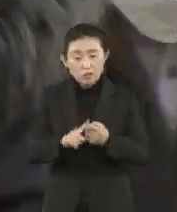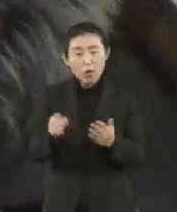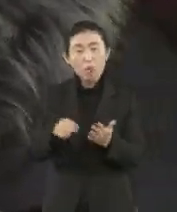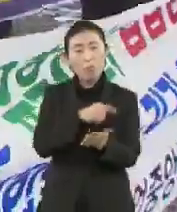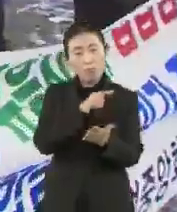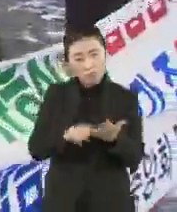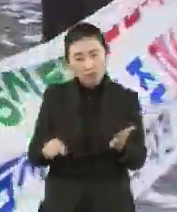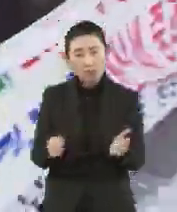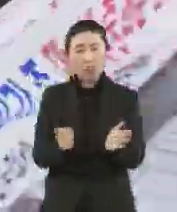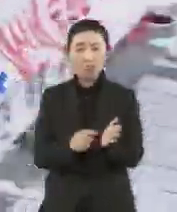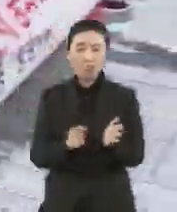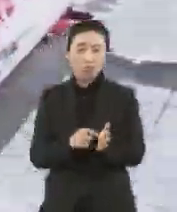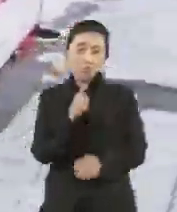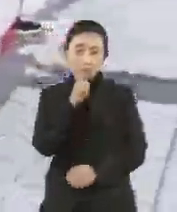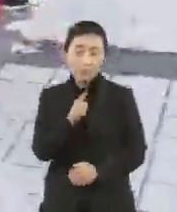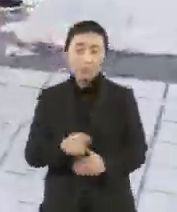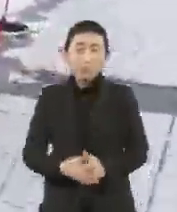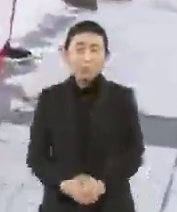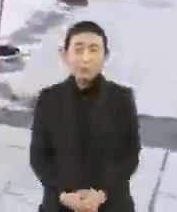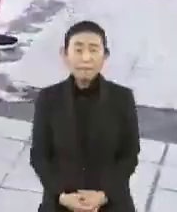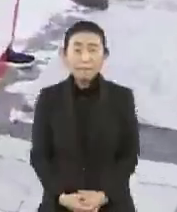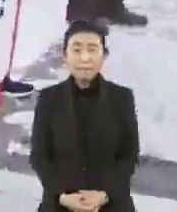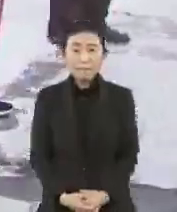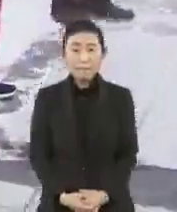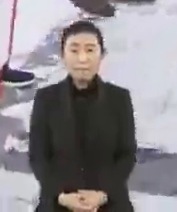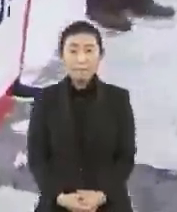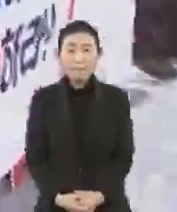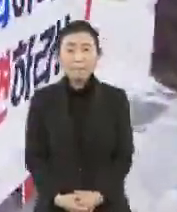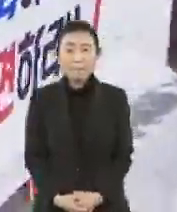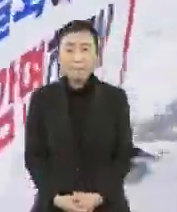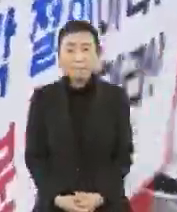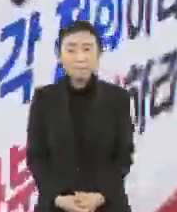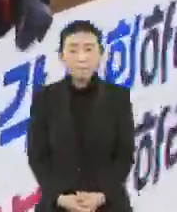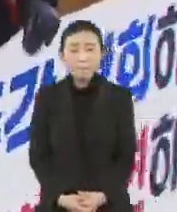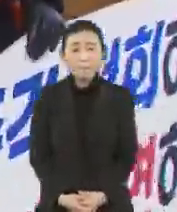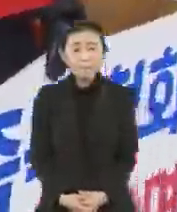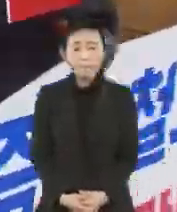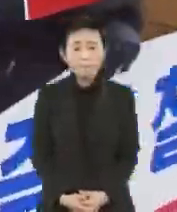보상 대책이 마련돼야 한다는 목소리가 높아지고 있습니다. TJB 조혜원입니다.